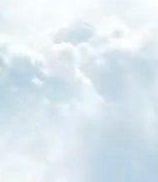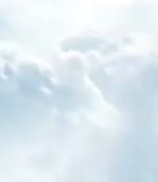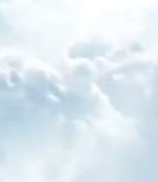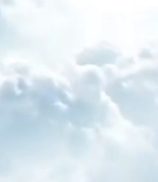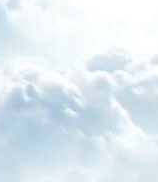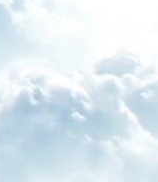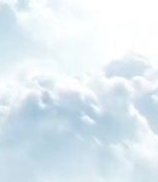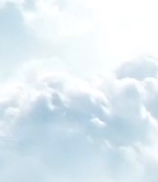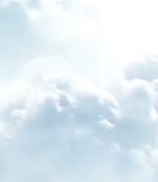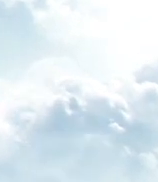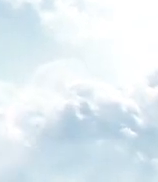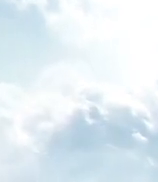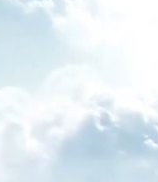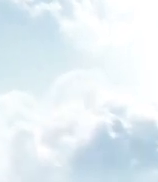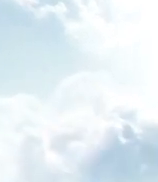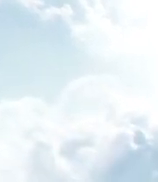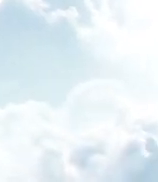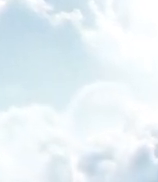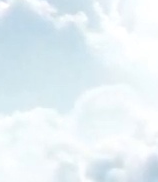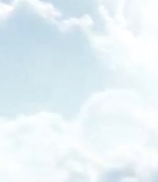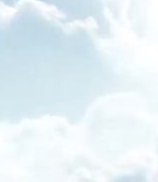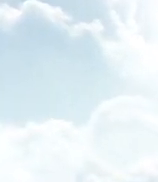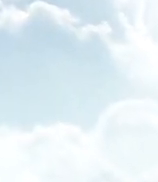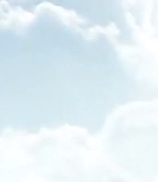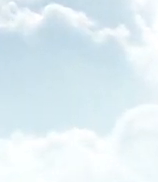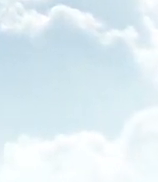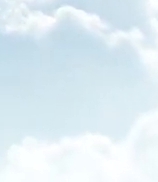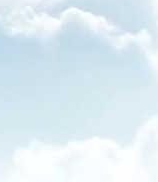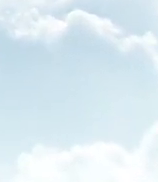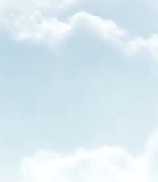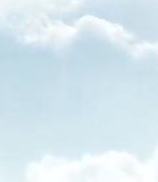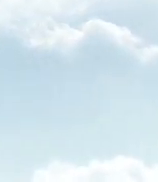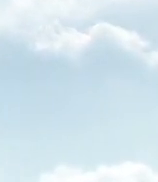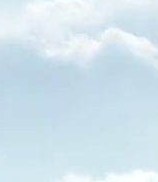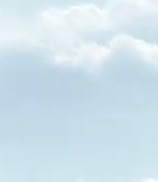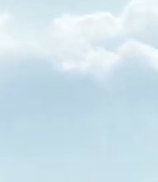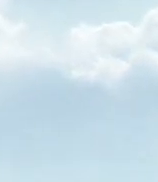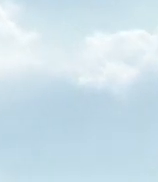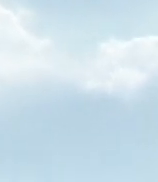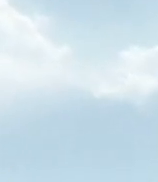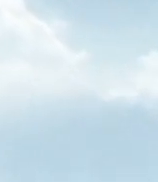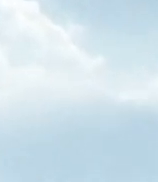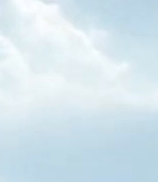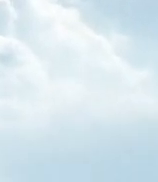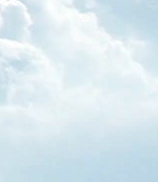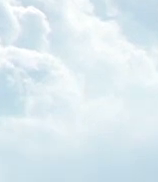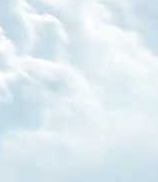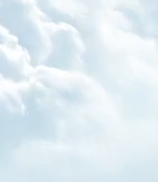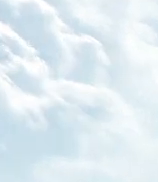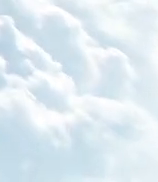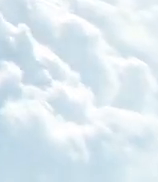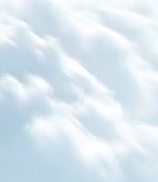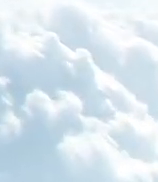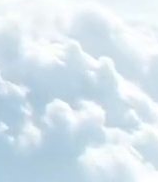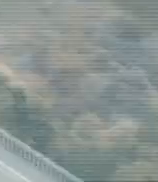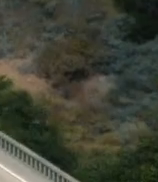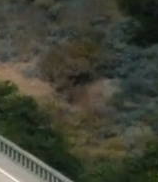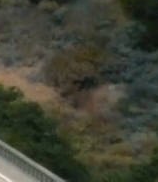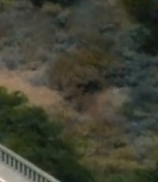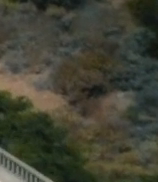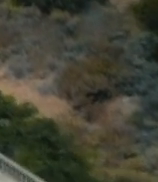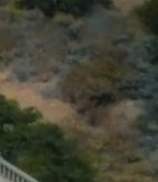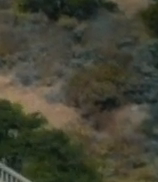искупления, чтобы жить откровением во свете Слова Божьего. Мы уже созерцаем за завесой,